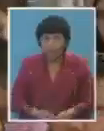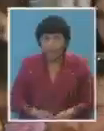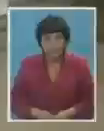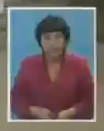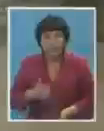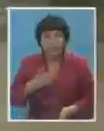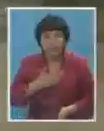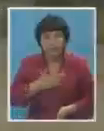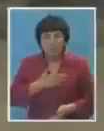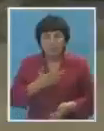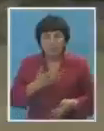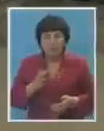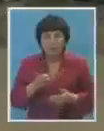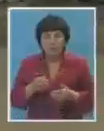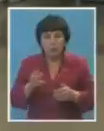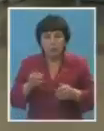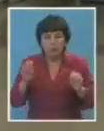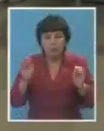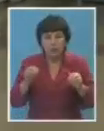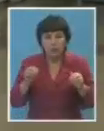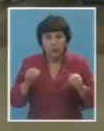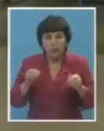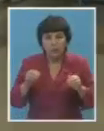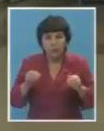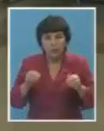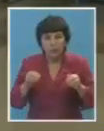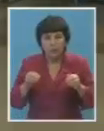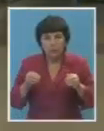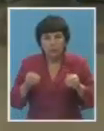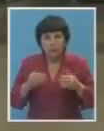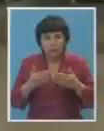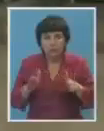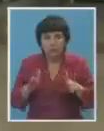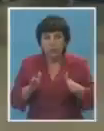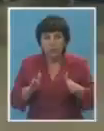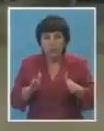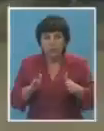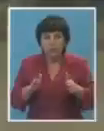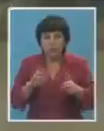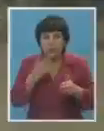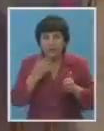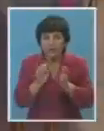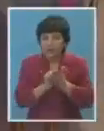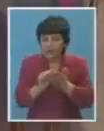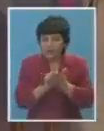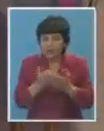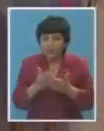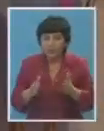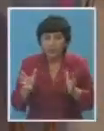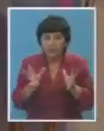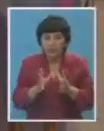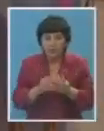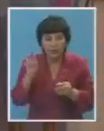Қызым сәлем Бекзада. Осы жоғары технологиялық колледждің түлегі қызыл дипломға бітіріп жатыр. Бірге оқу